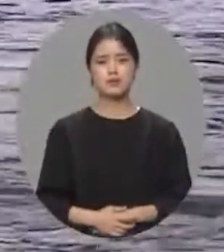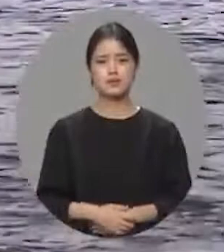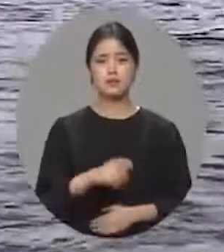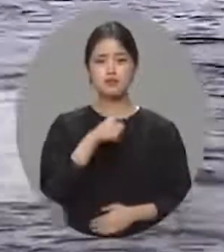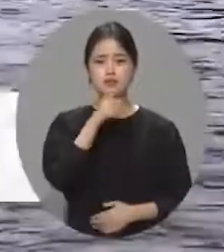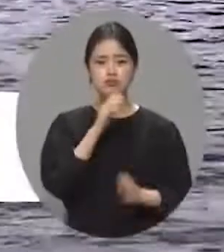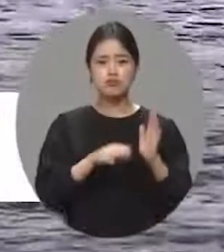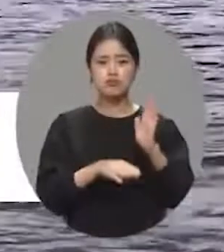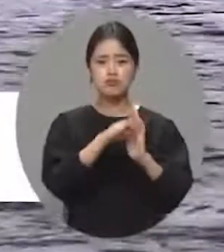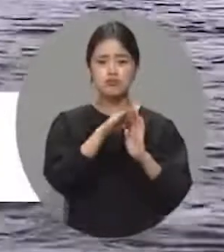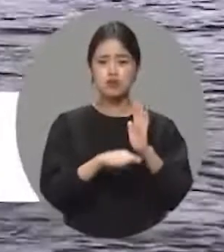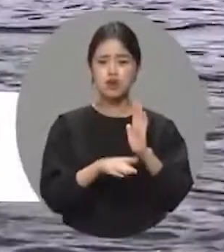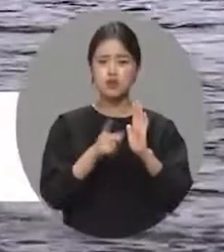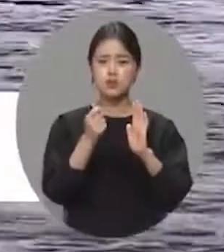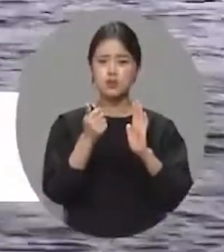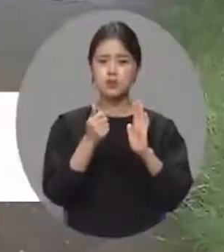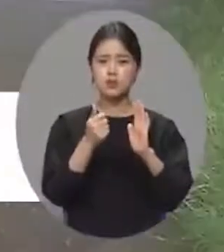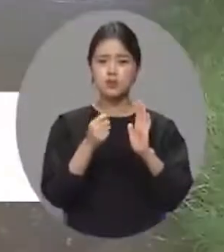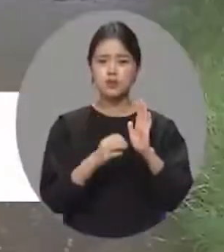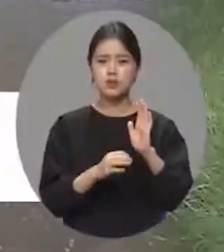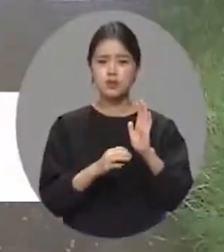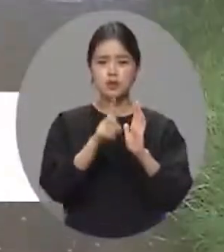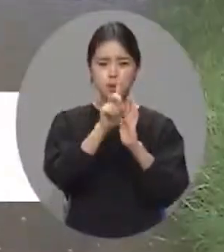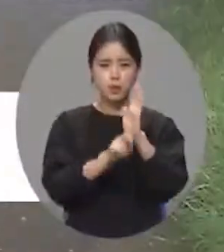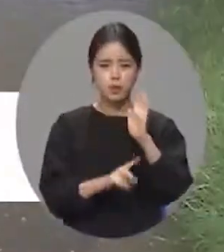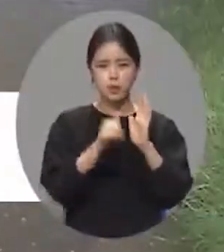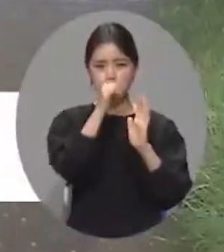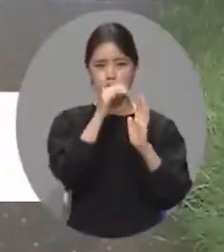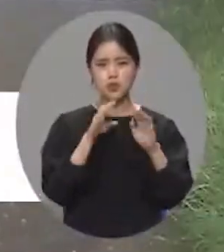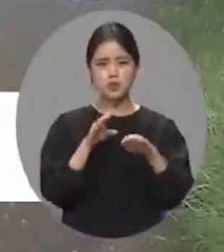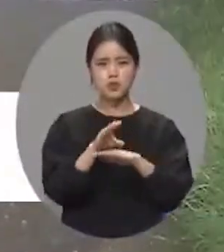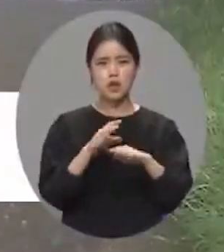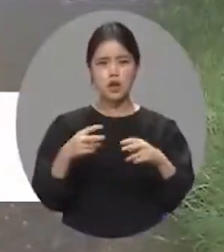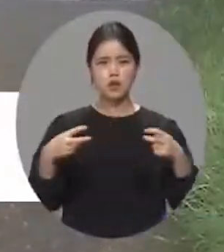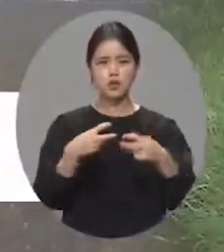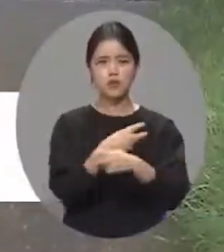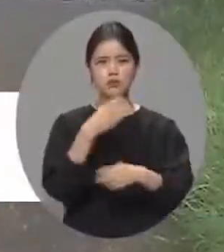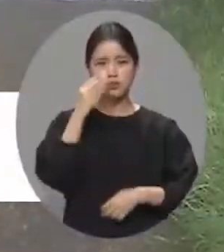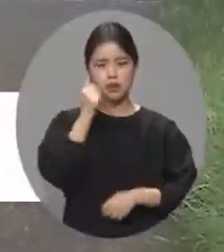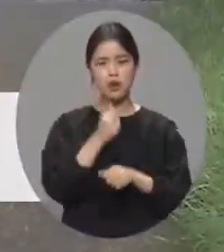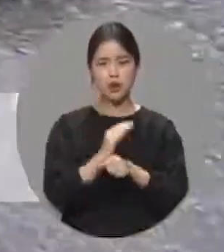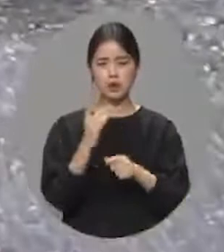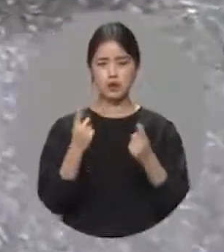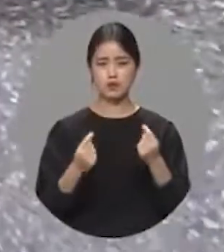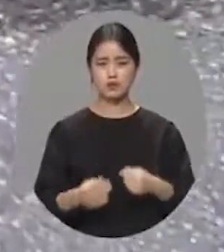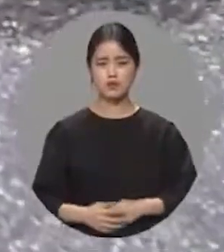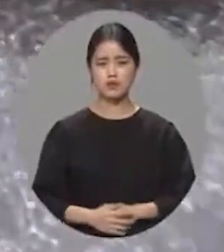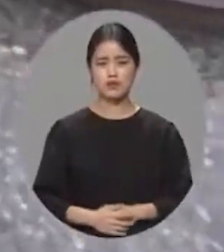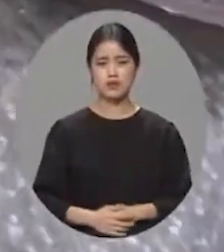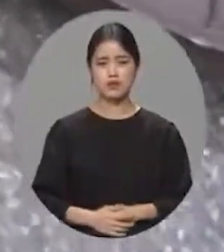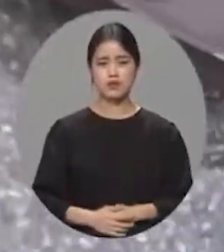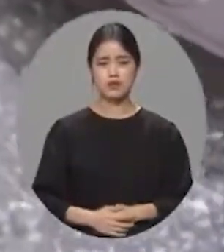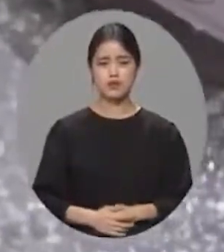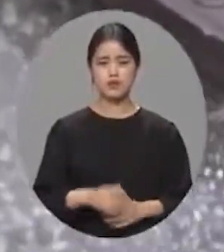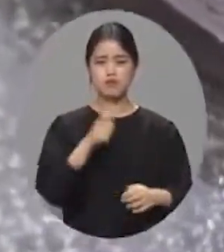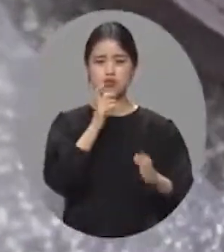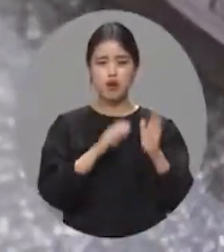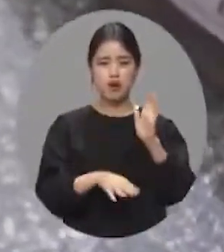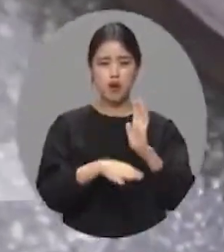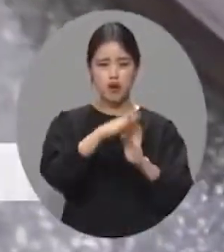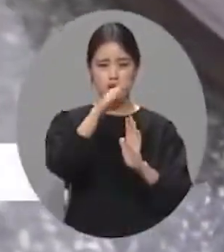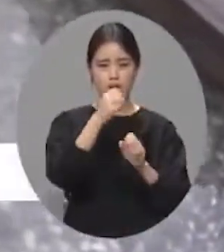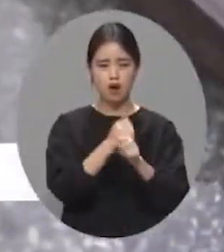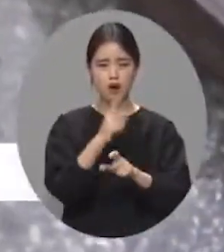수위가 어느 정도 회복이 돼서 차량 통행이 되기 전까지는 해야 될 것 같습니다. 포화 상태가 된